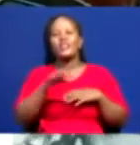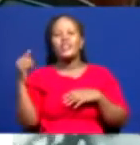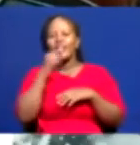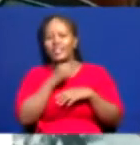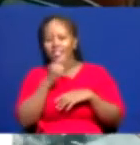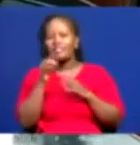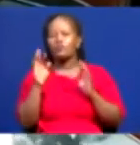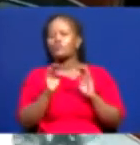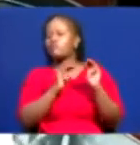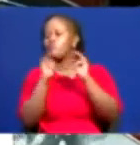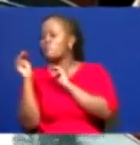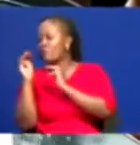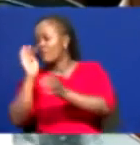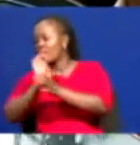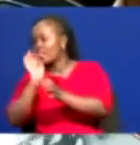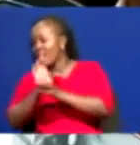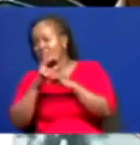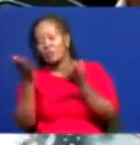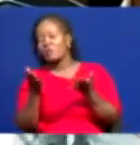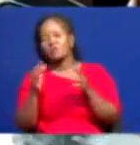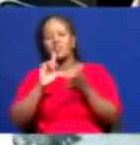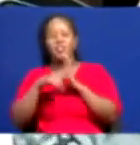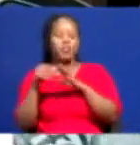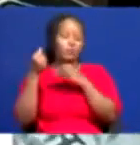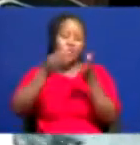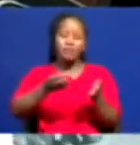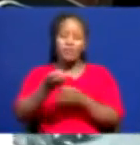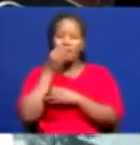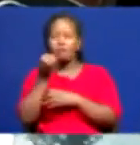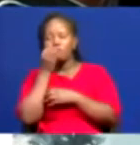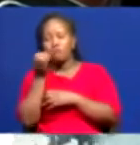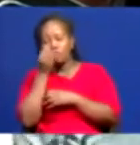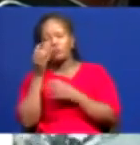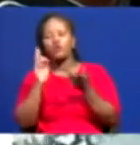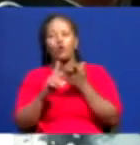our social halls, and we'll have to feed them when they're there. We have to provide for them food,